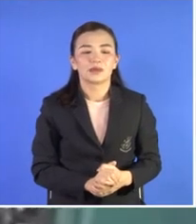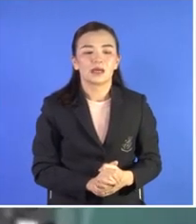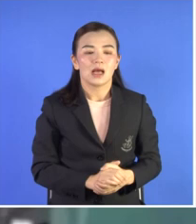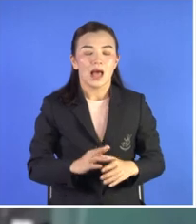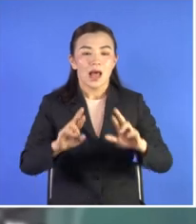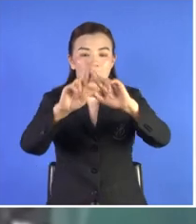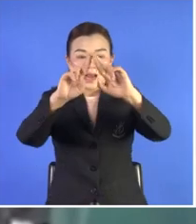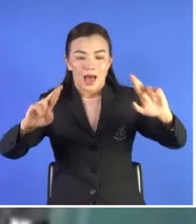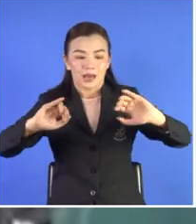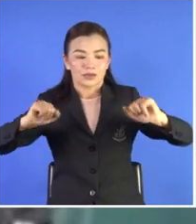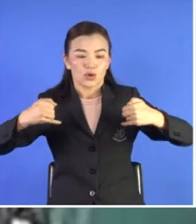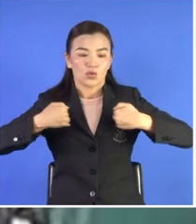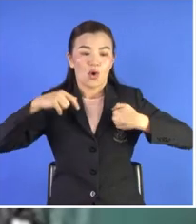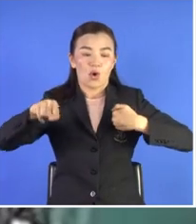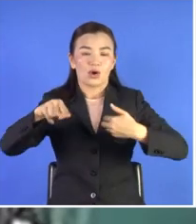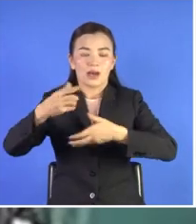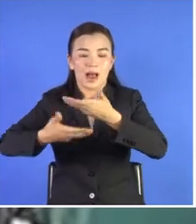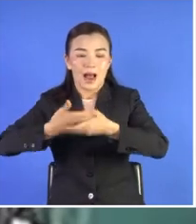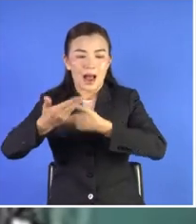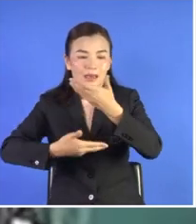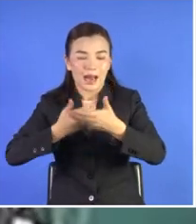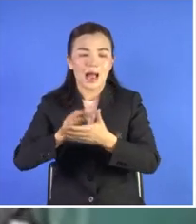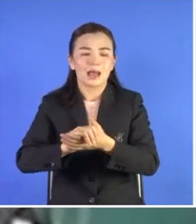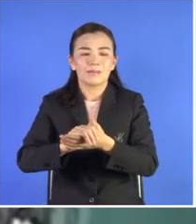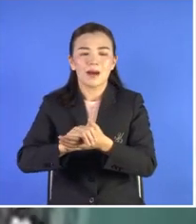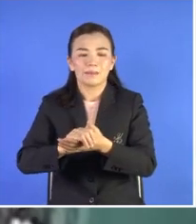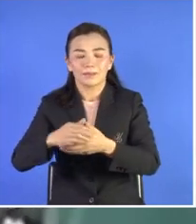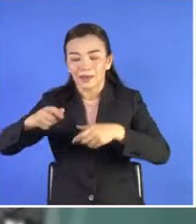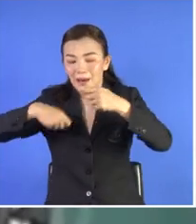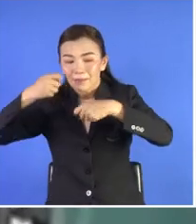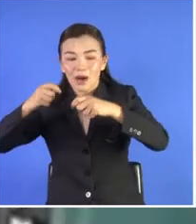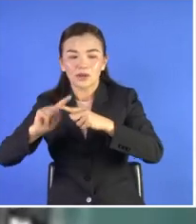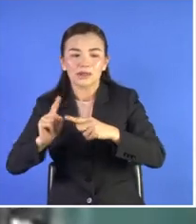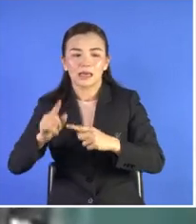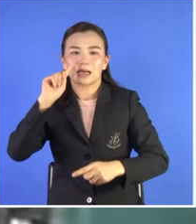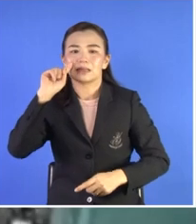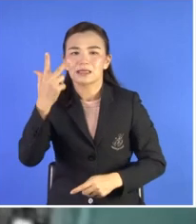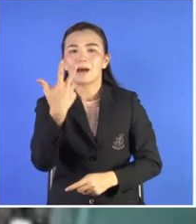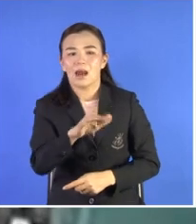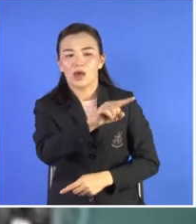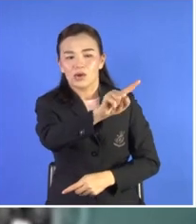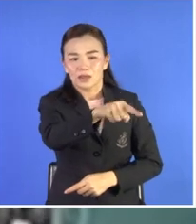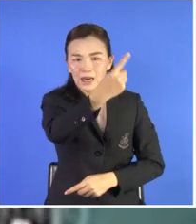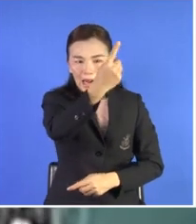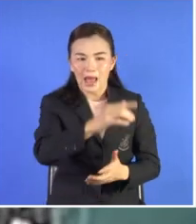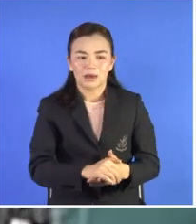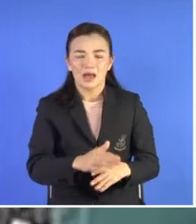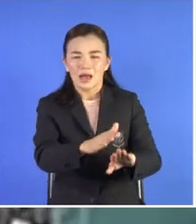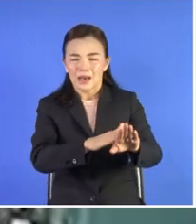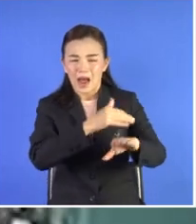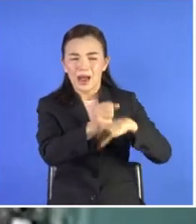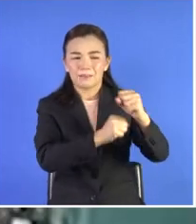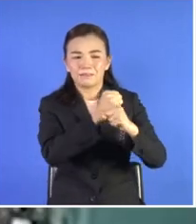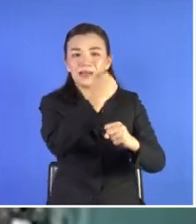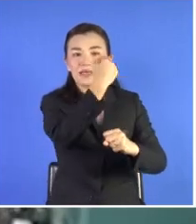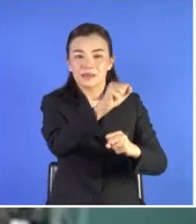าก็บอกว่าเอาจริงๆเนี่ยเคยเกิดเหตุการณ์แบบนี้มาแล้ว2ครั้งครั้งนี้ครั้งที่3แล้วนะคะครั้งแรกเนี่ยคือมันเกินกว่า10ปีแล้วแต่ว่าตอนนั้นก็แค่ไฟ